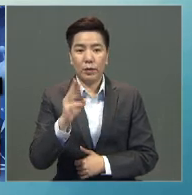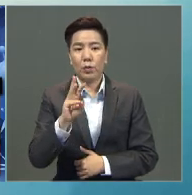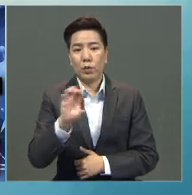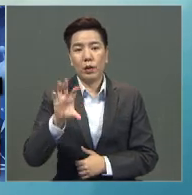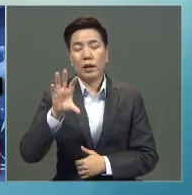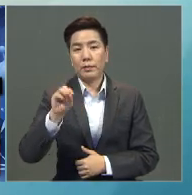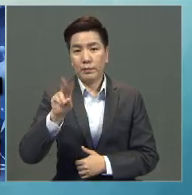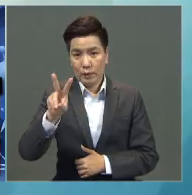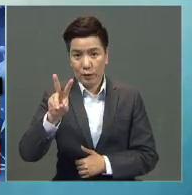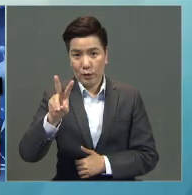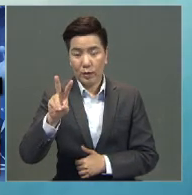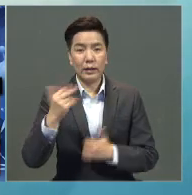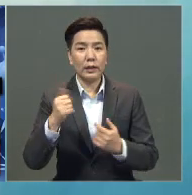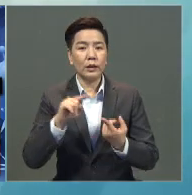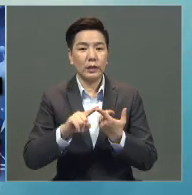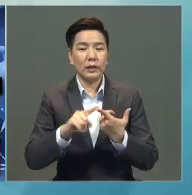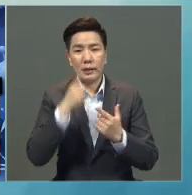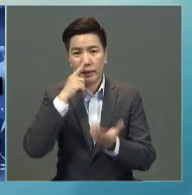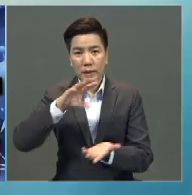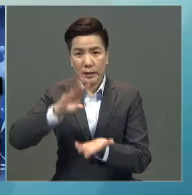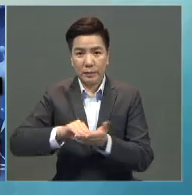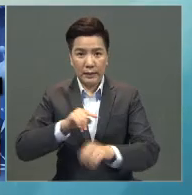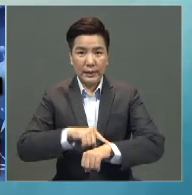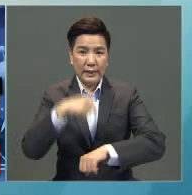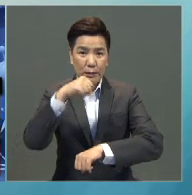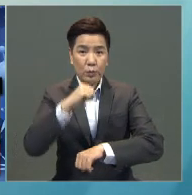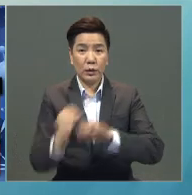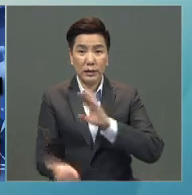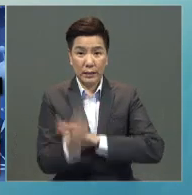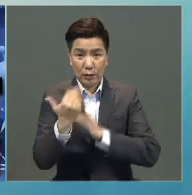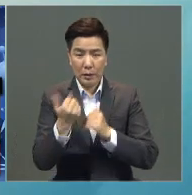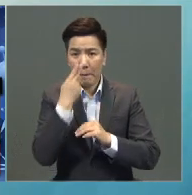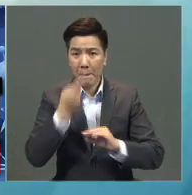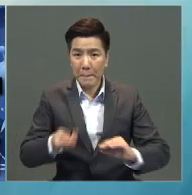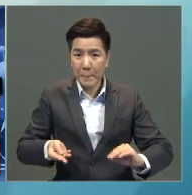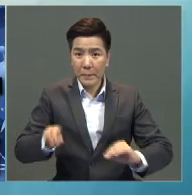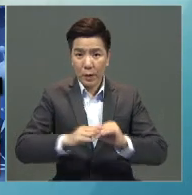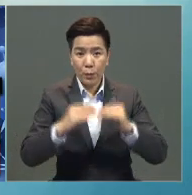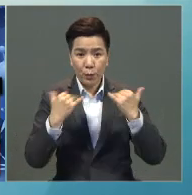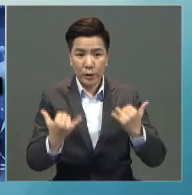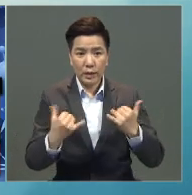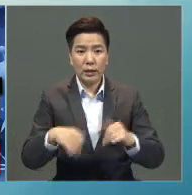6652เวลาที่บันทึกคือ 10นาฬิกาของวันนี้เพิ่มขึ้นนะครับ